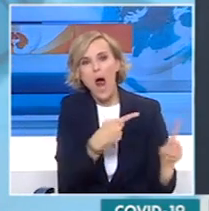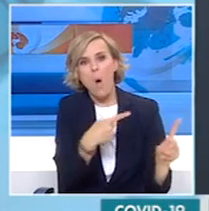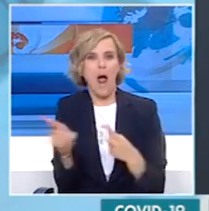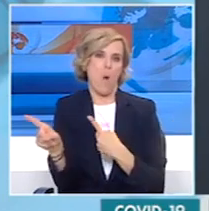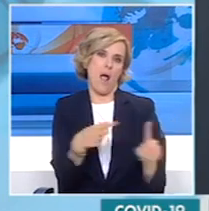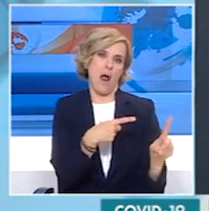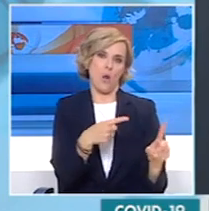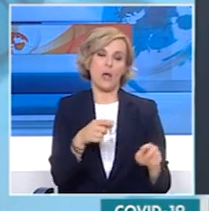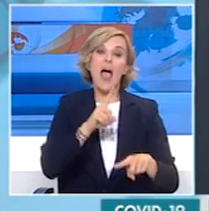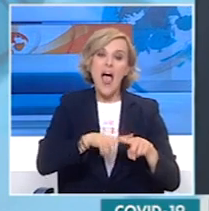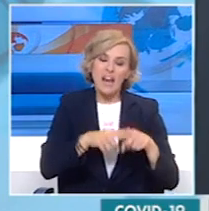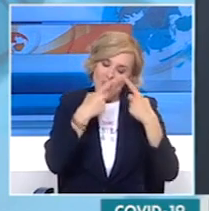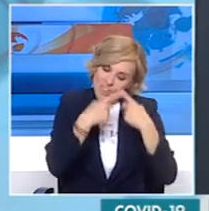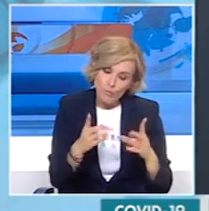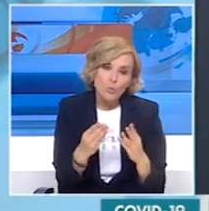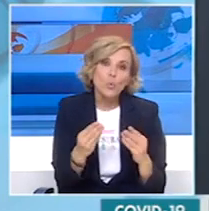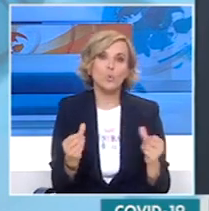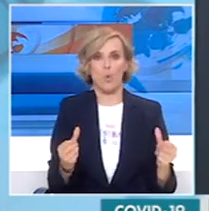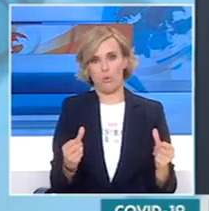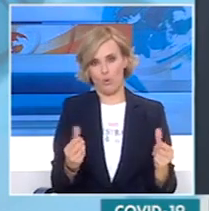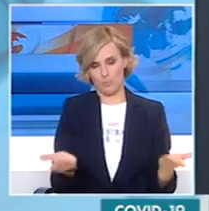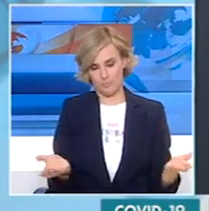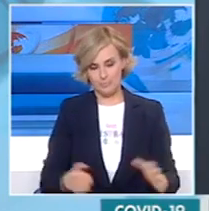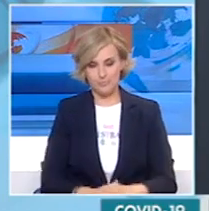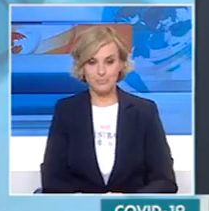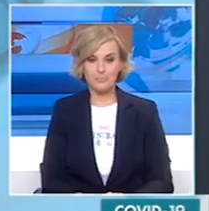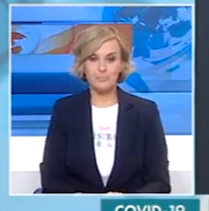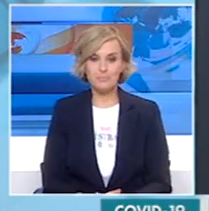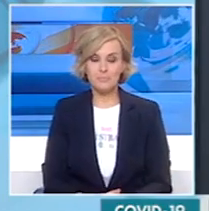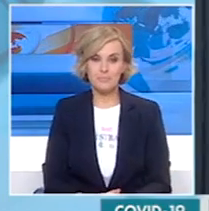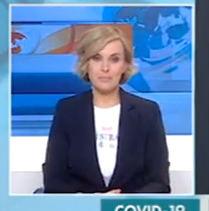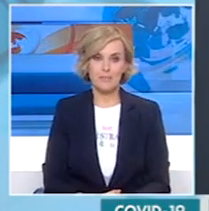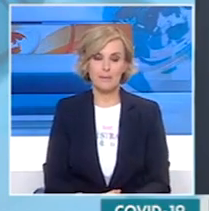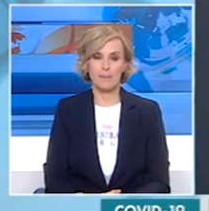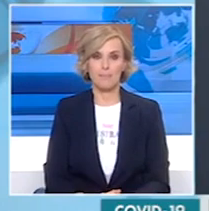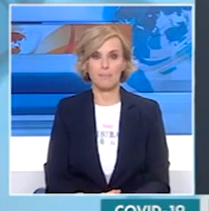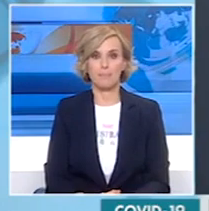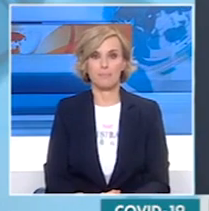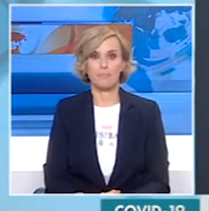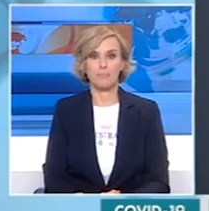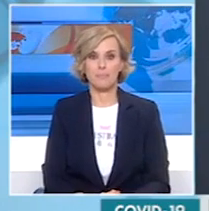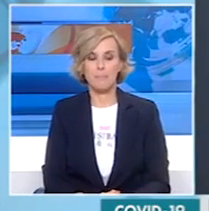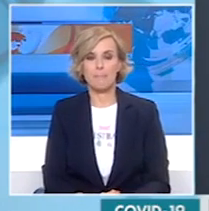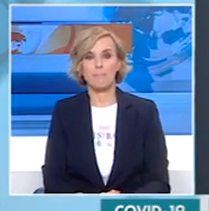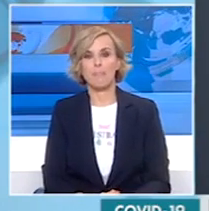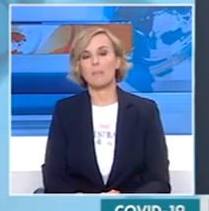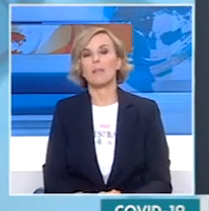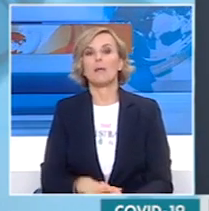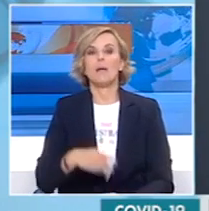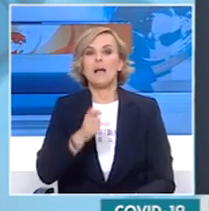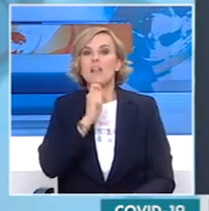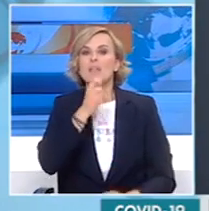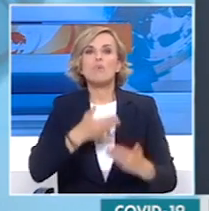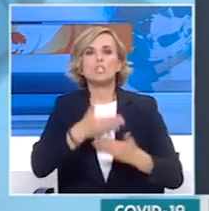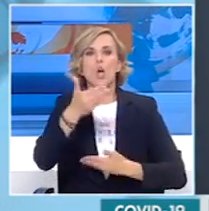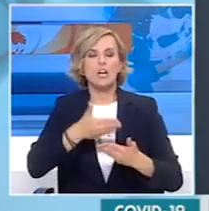μια κατάσταση επαναφοράς της χώρας στην κανονικότητα. Κ. Κυρία Γκουρίδη, από το news4health.gr και το